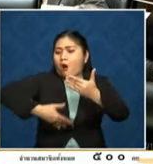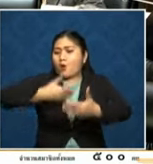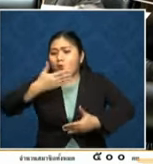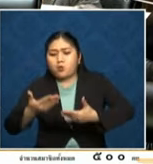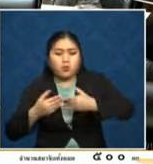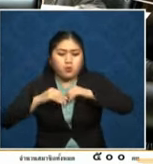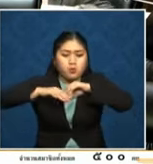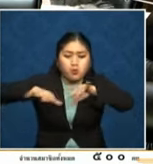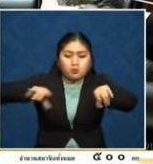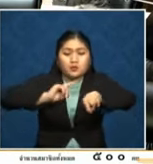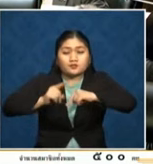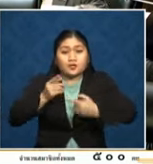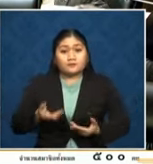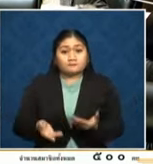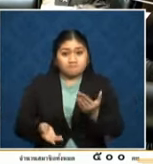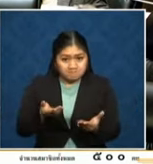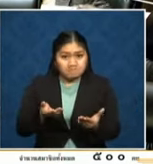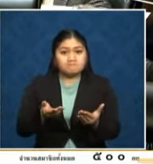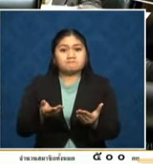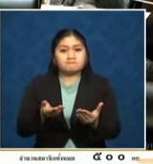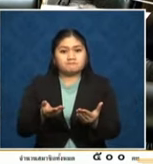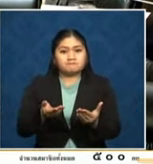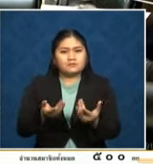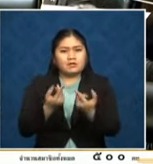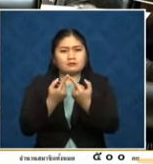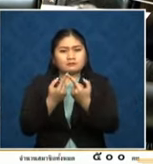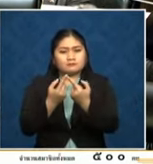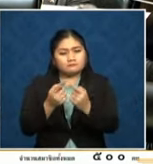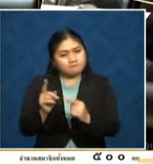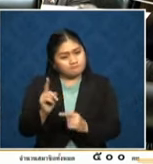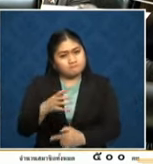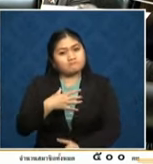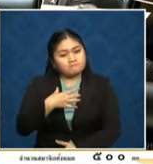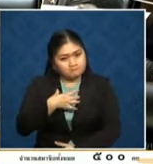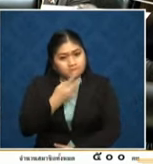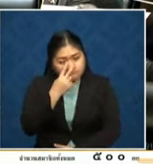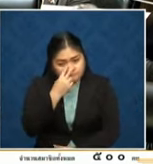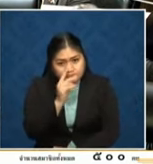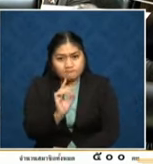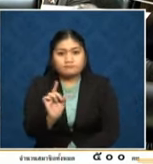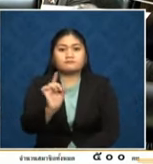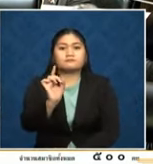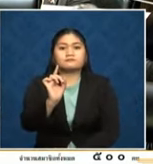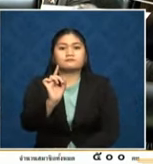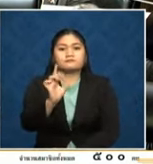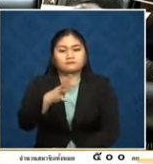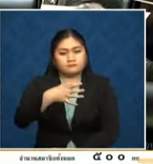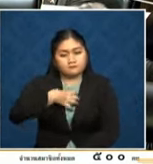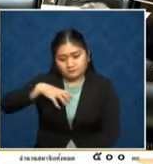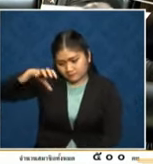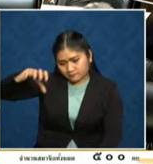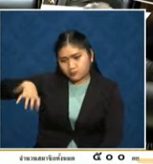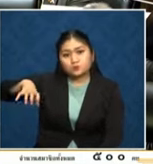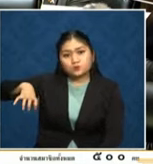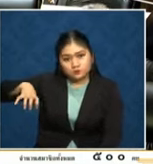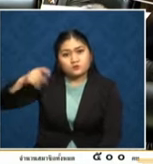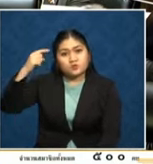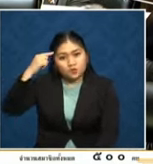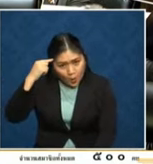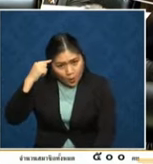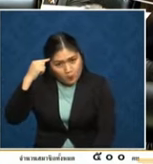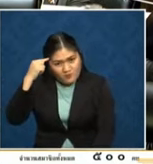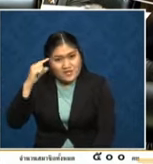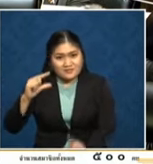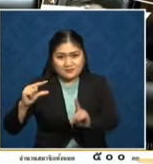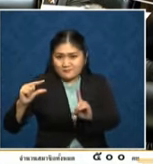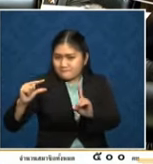อนในพื้นที่ของอำเภอบางพลีแต่สิ่งหนึ่งที่ผมอยากจะเห็นก็คือให้หน่วยงานออกเทศบัญญัติหรือข้อส